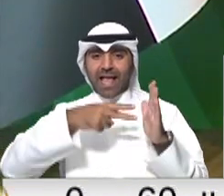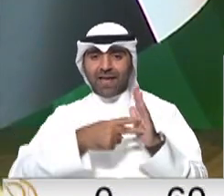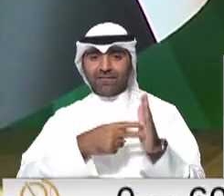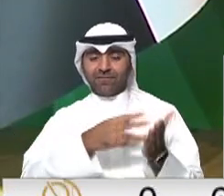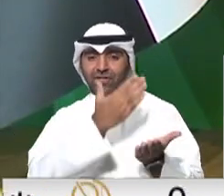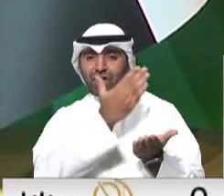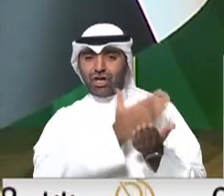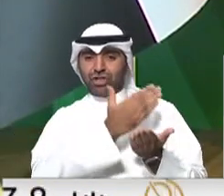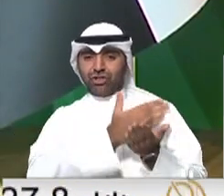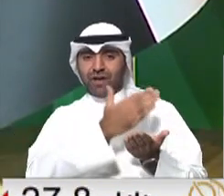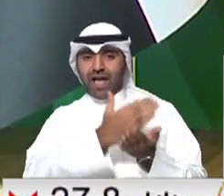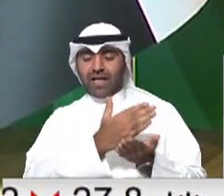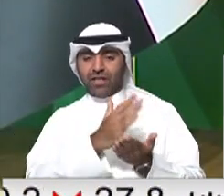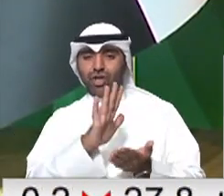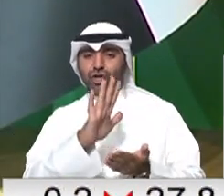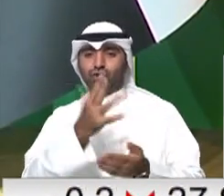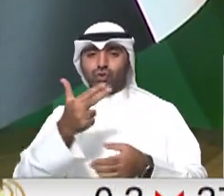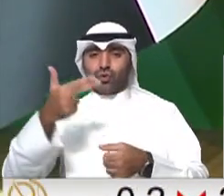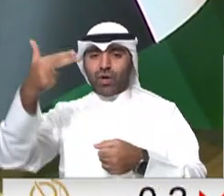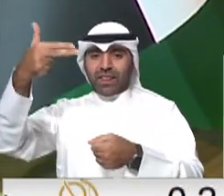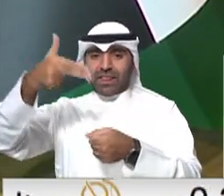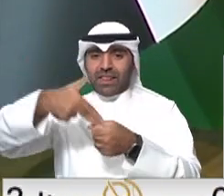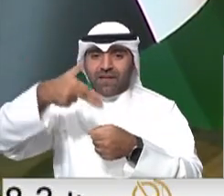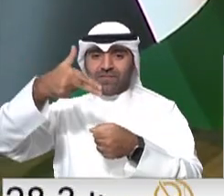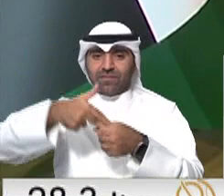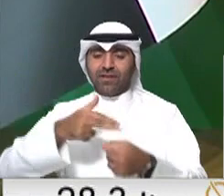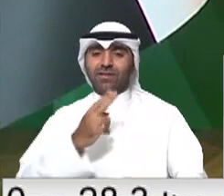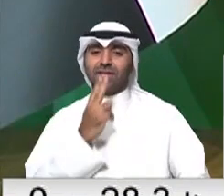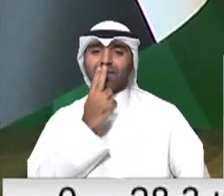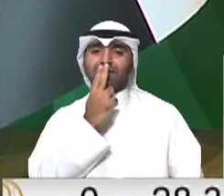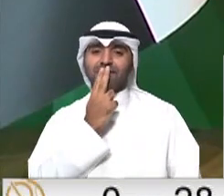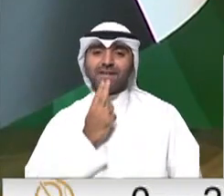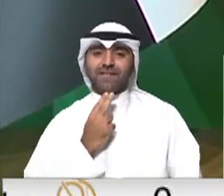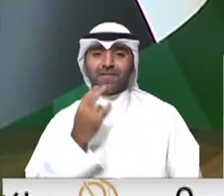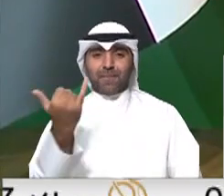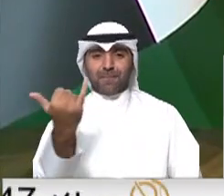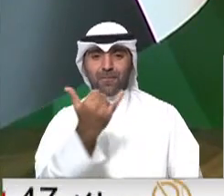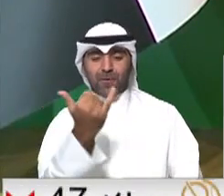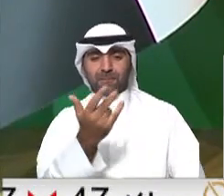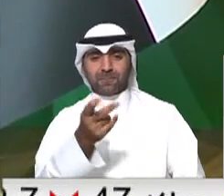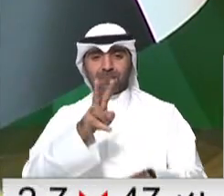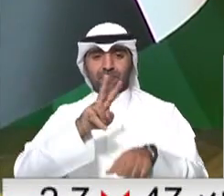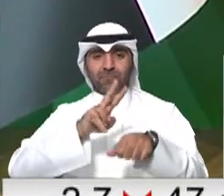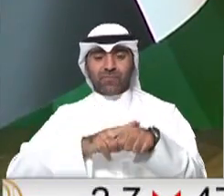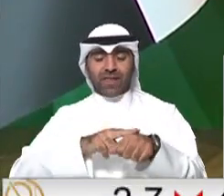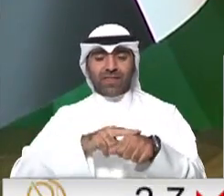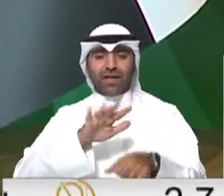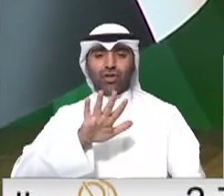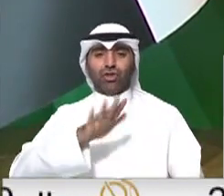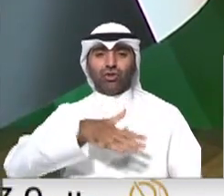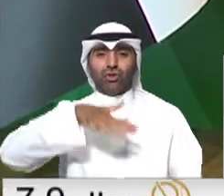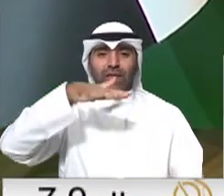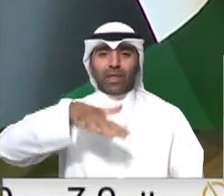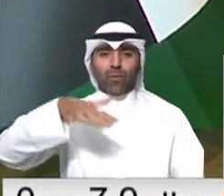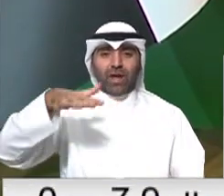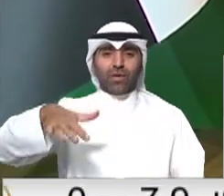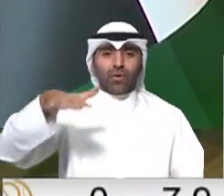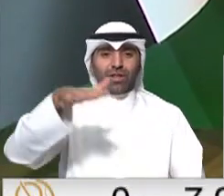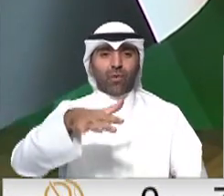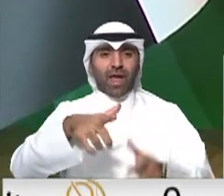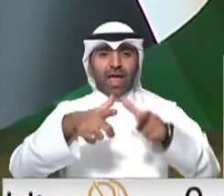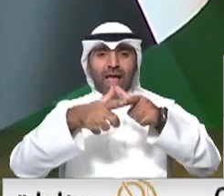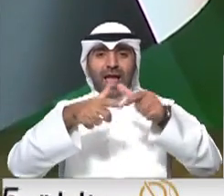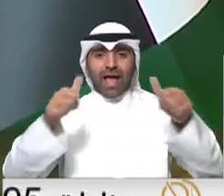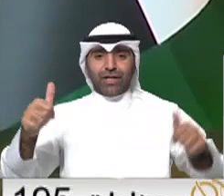قضية التحكم في المناخ في العالم وعدم تدهور الأوضاع المناخية